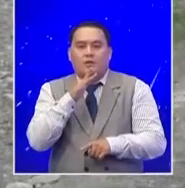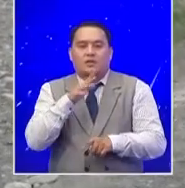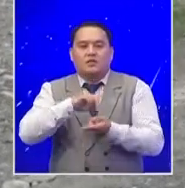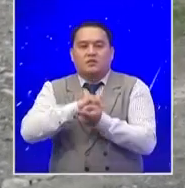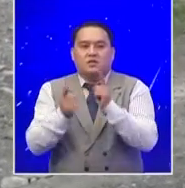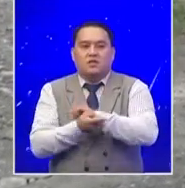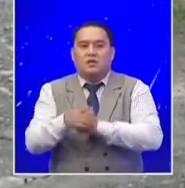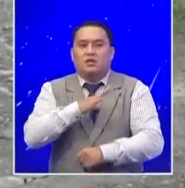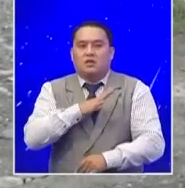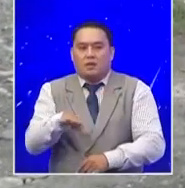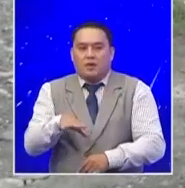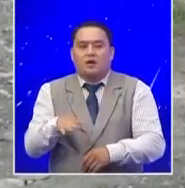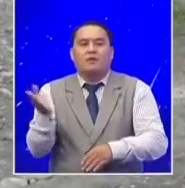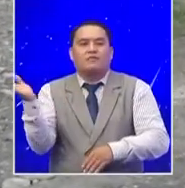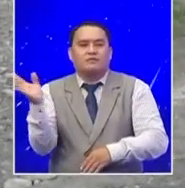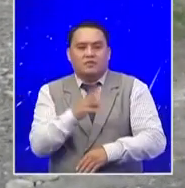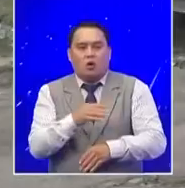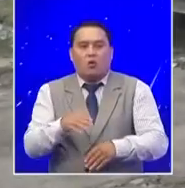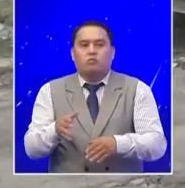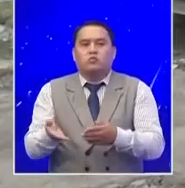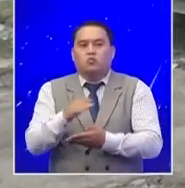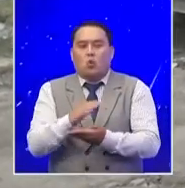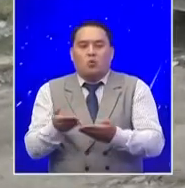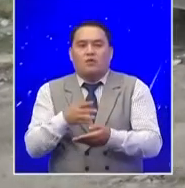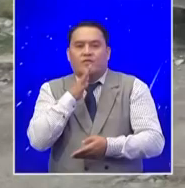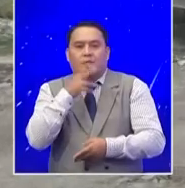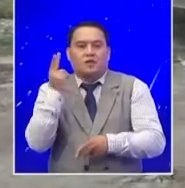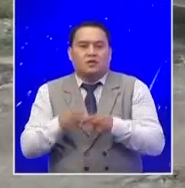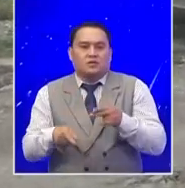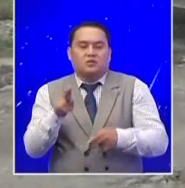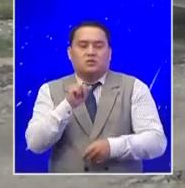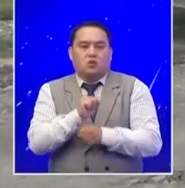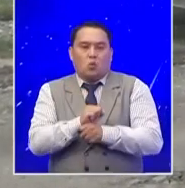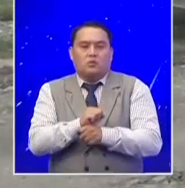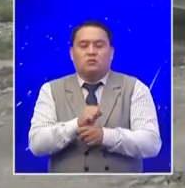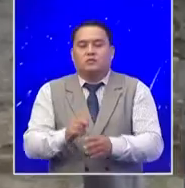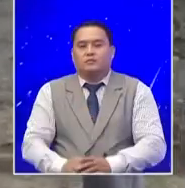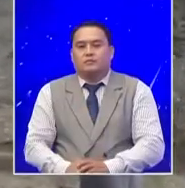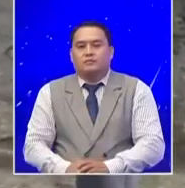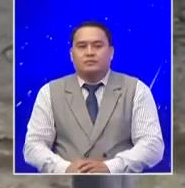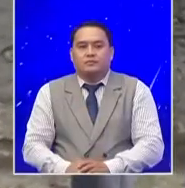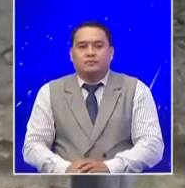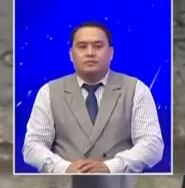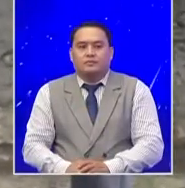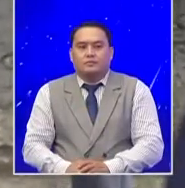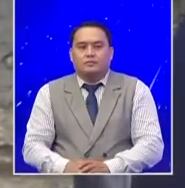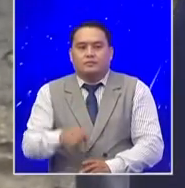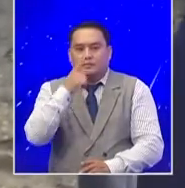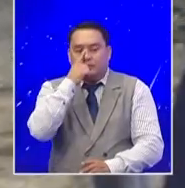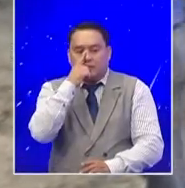изменений произошло. Разве что все перекопано. Сроки поджимают, а темпы работ оставляют желать лучшего. Жители